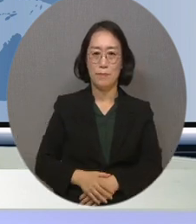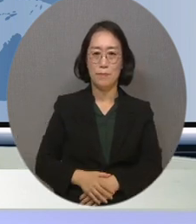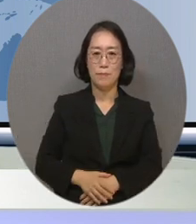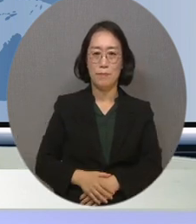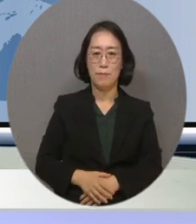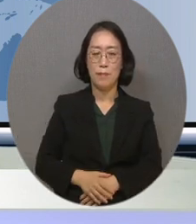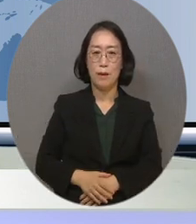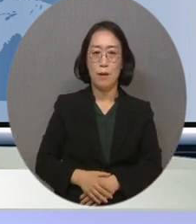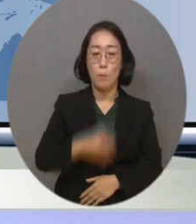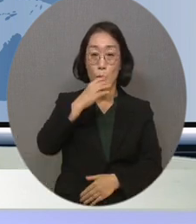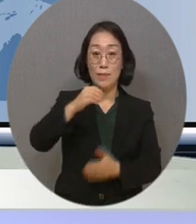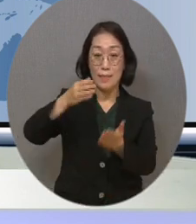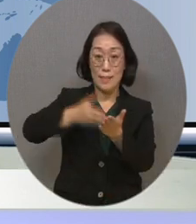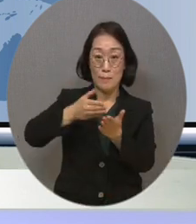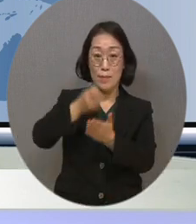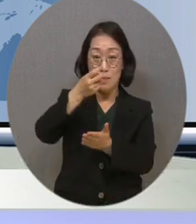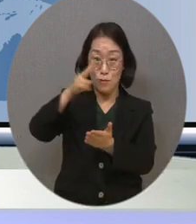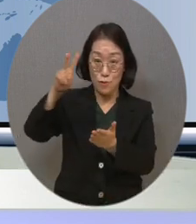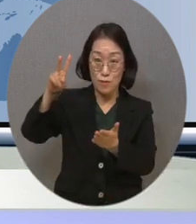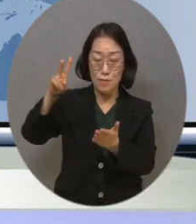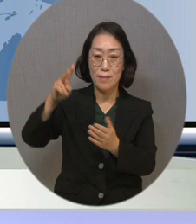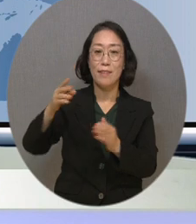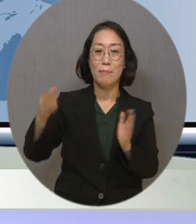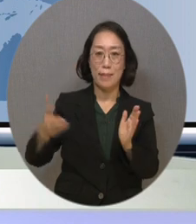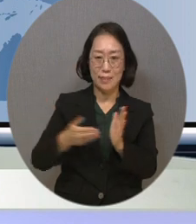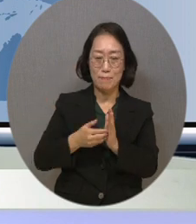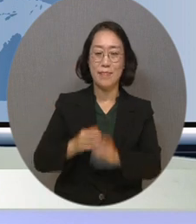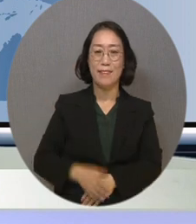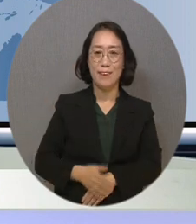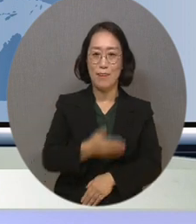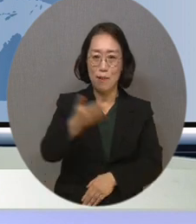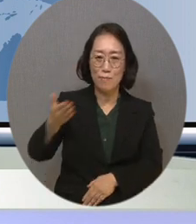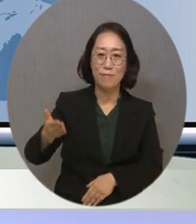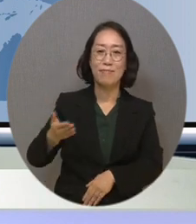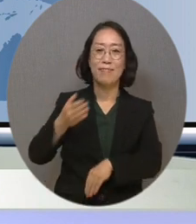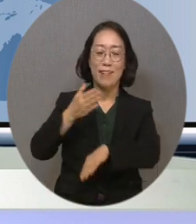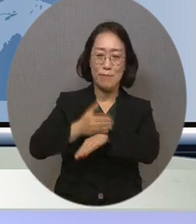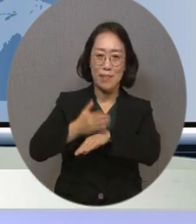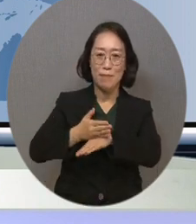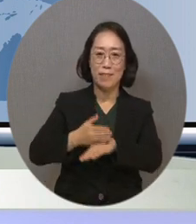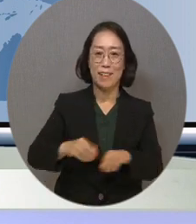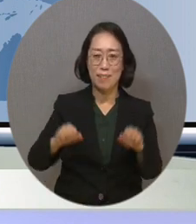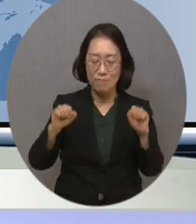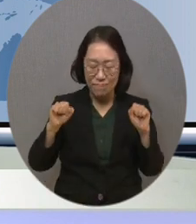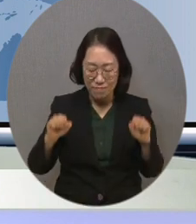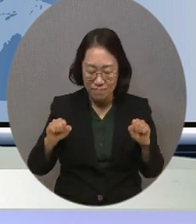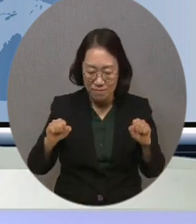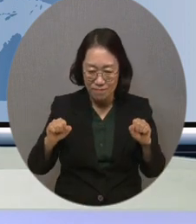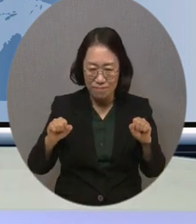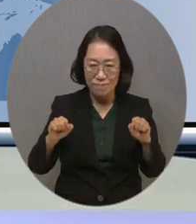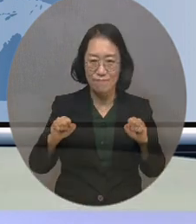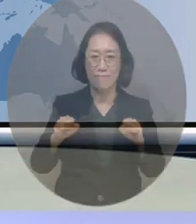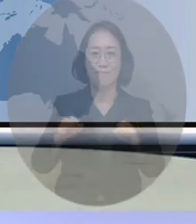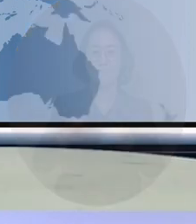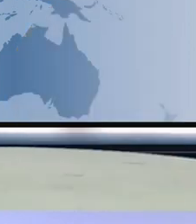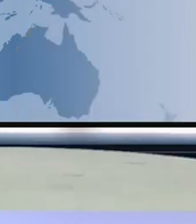이상으로 WBC 복지TV 뉴스 24를 마칩니다. 시청해주신 여러분 고맙습니다.